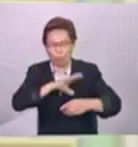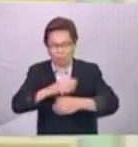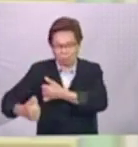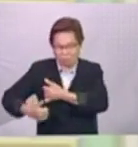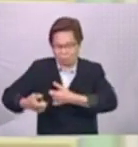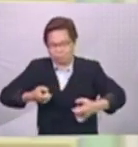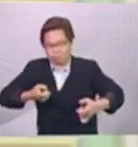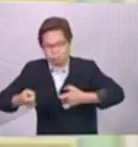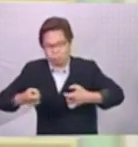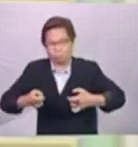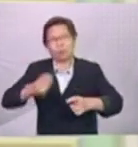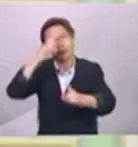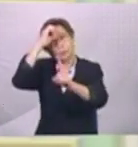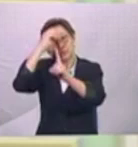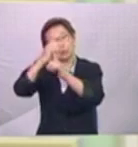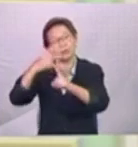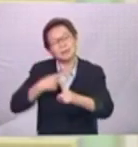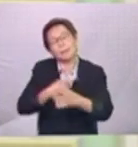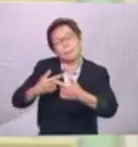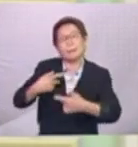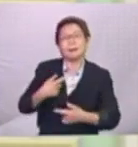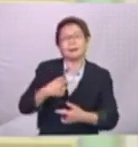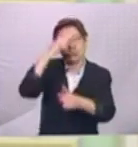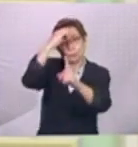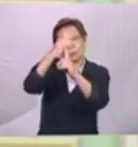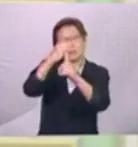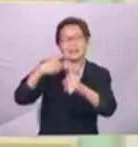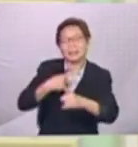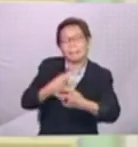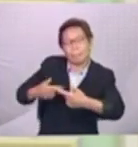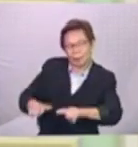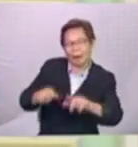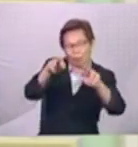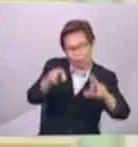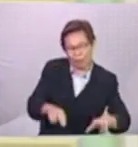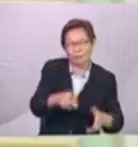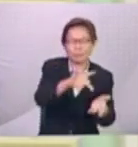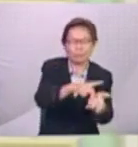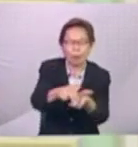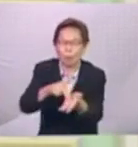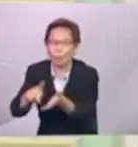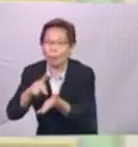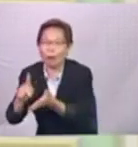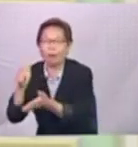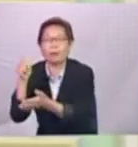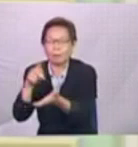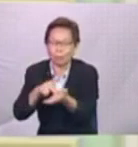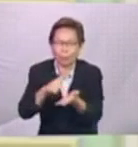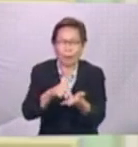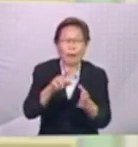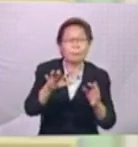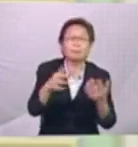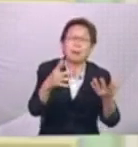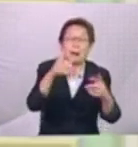jadi tujuan kita walaupun kita benarkan rakyat kita berbelanja dengan pilihan yang lebih banyak